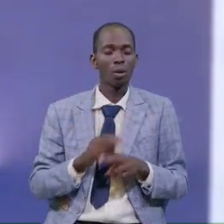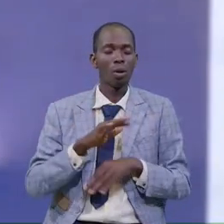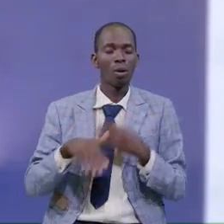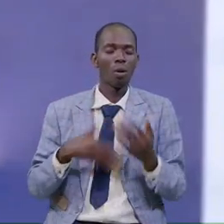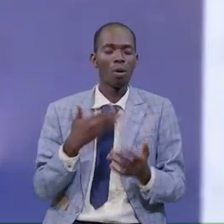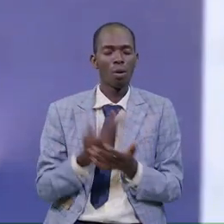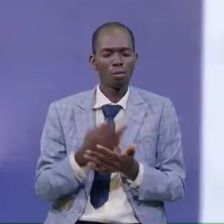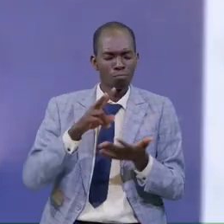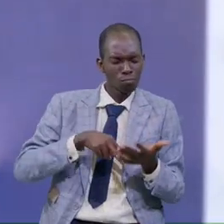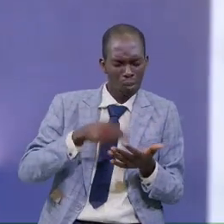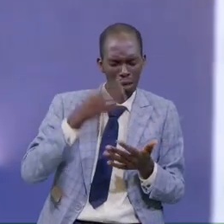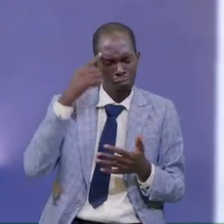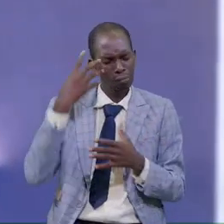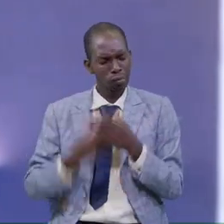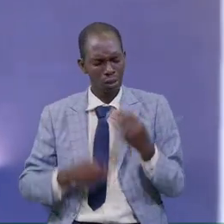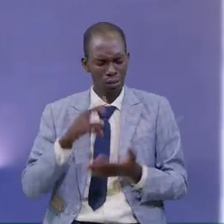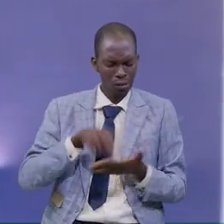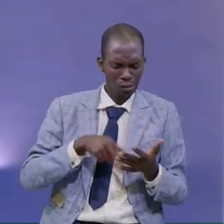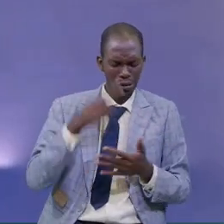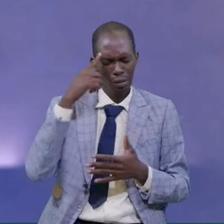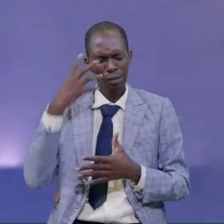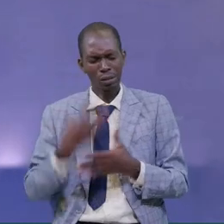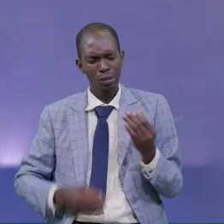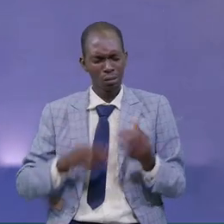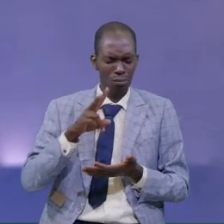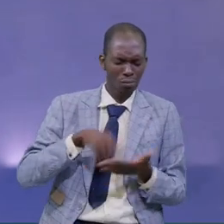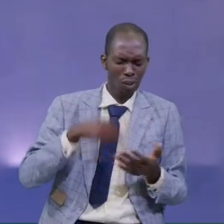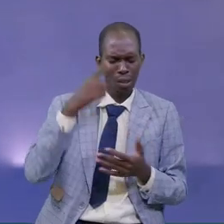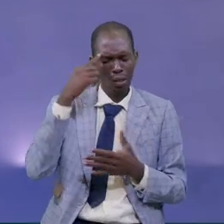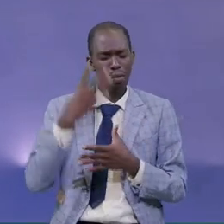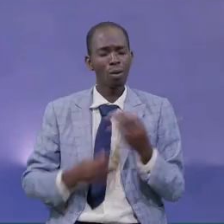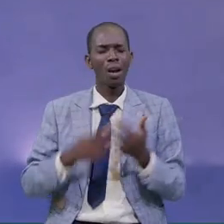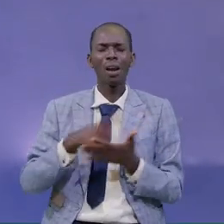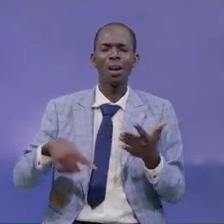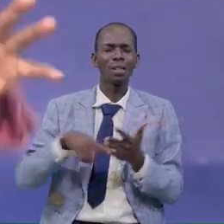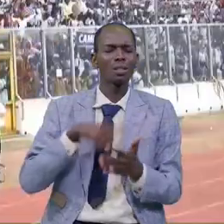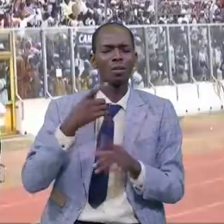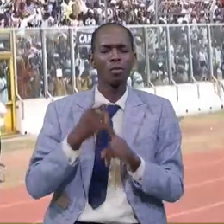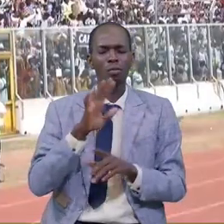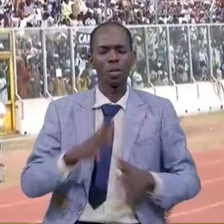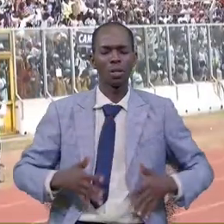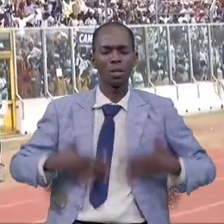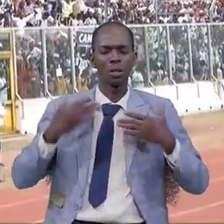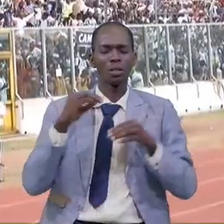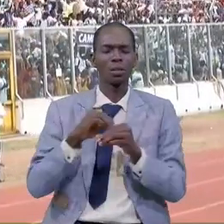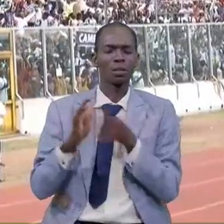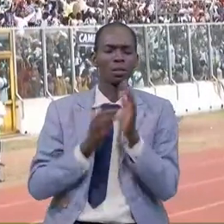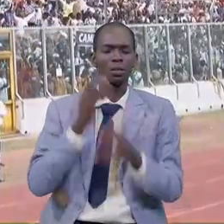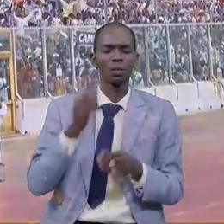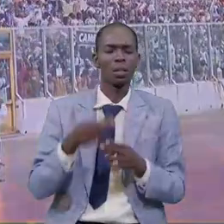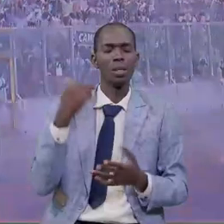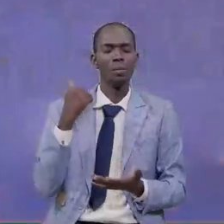Tous ceux qui étudient oublient, lisent oublient, et ils oublient tout le temps. Annulés de leur vie au nom de